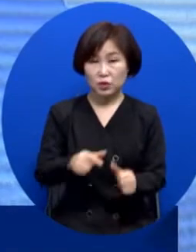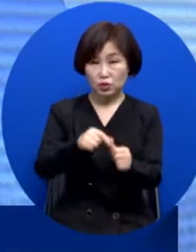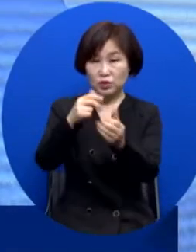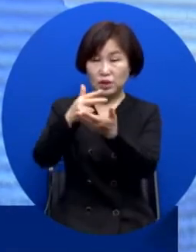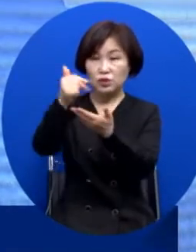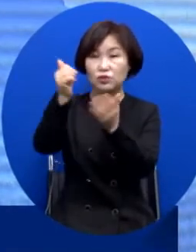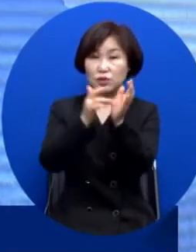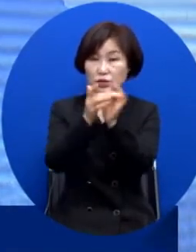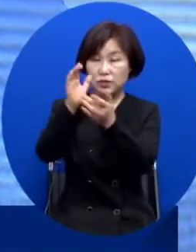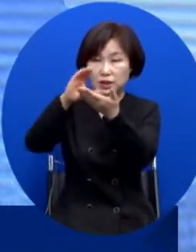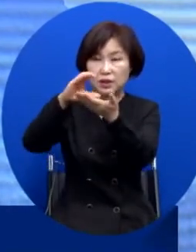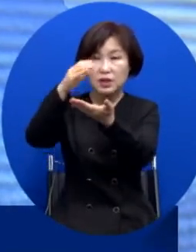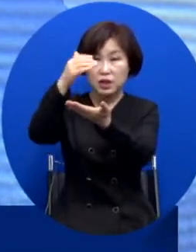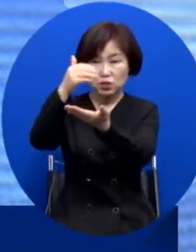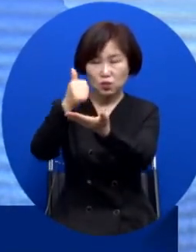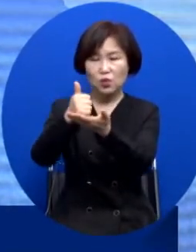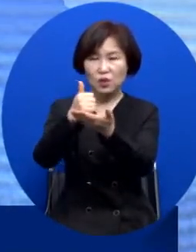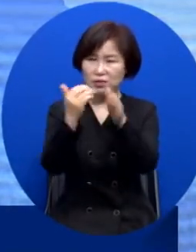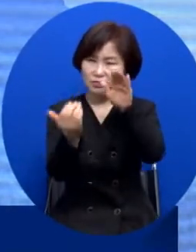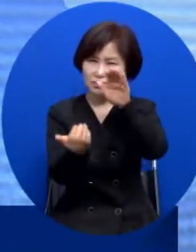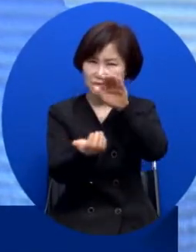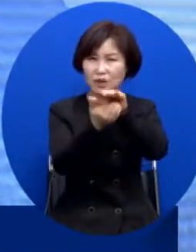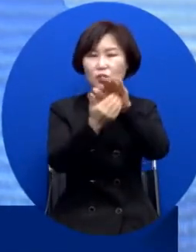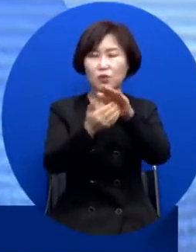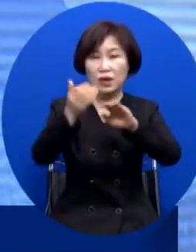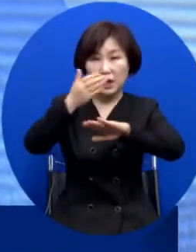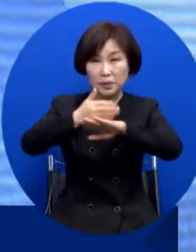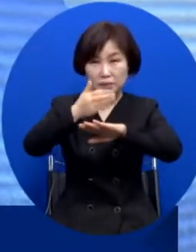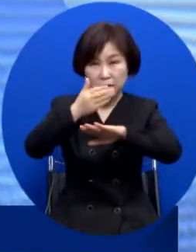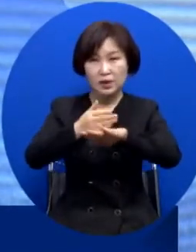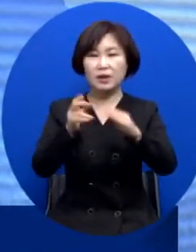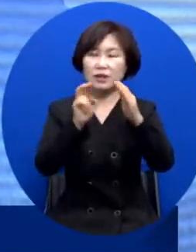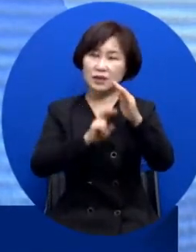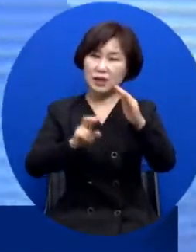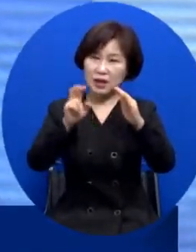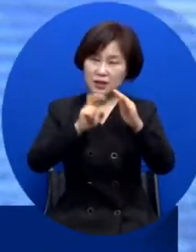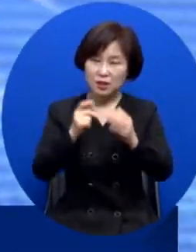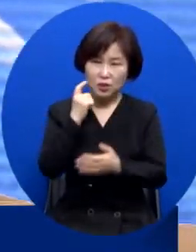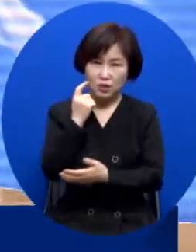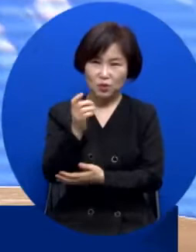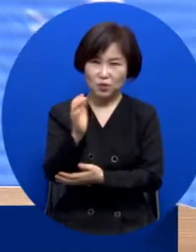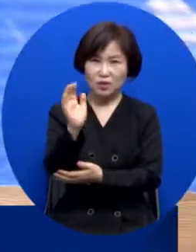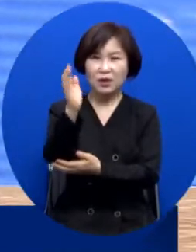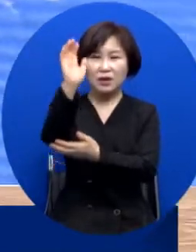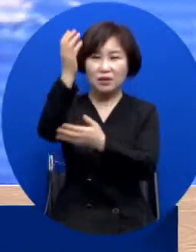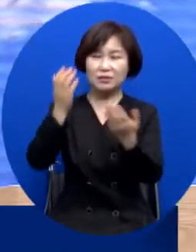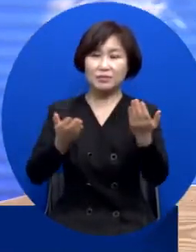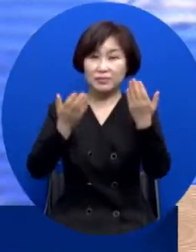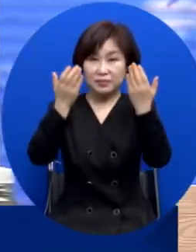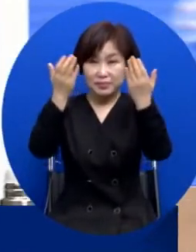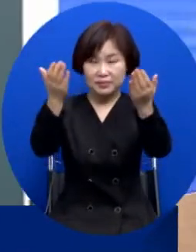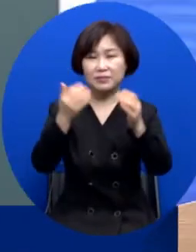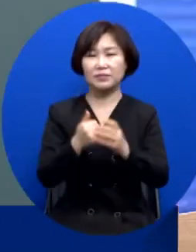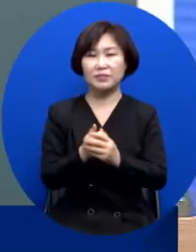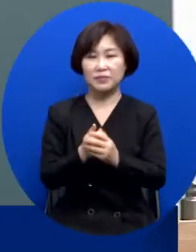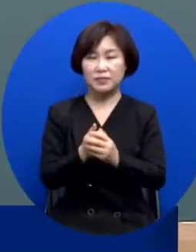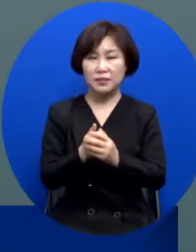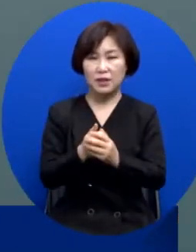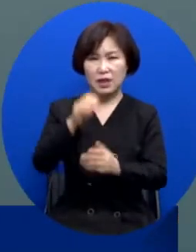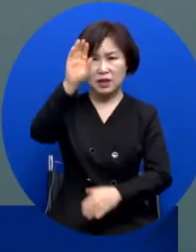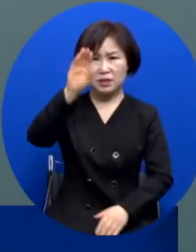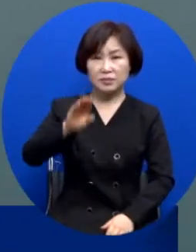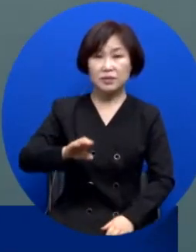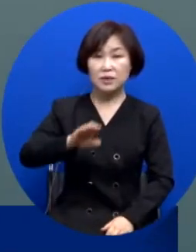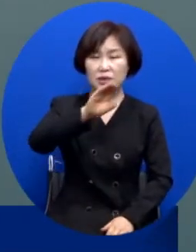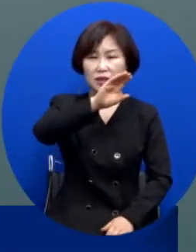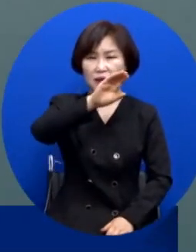예수 그리스도에게 세상의 감사와 찬양과 영광을 돌리며 그